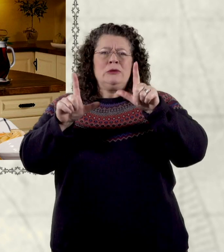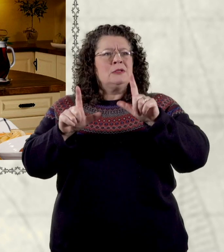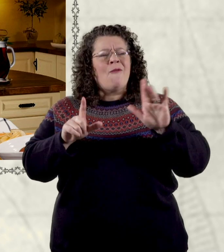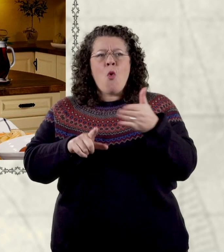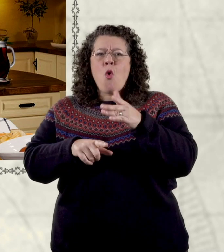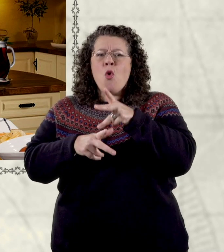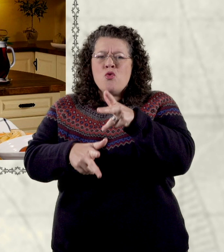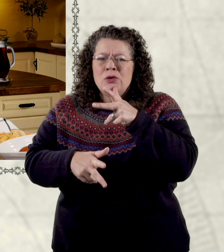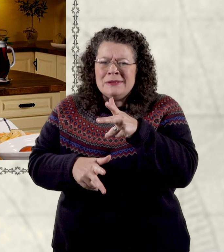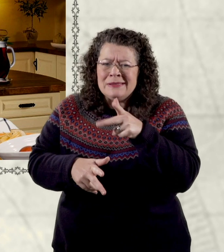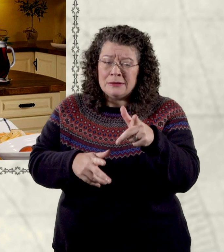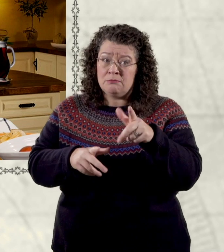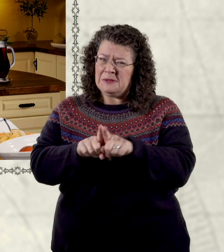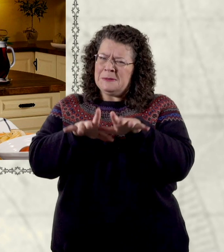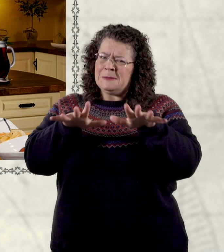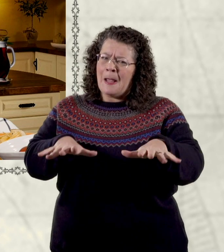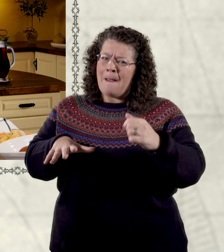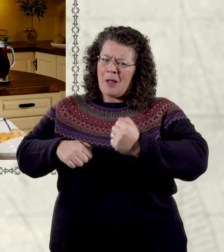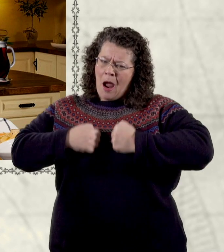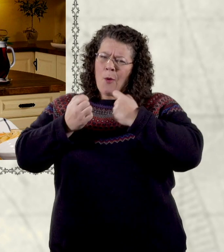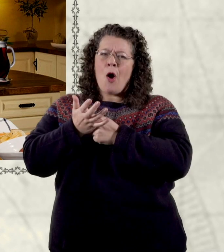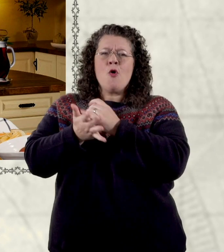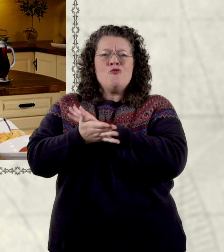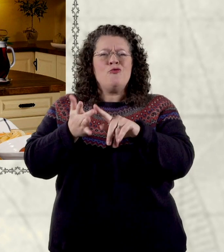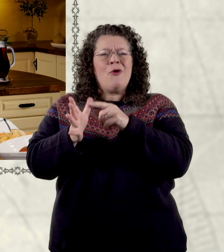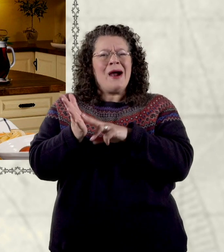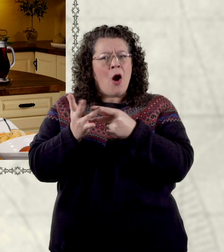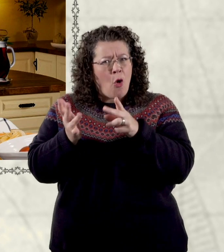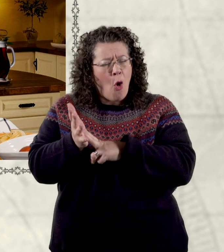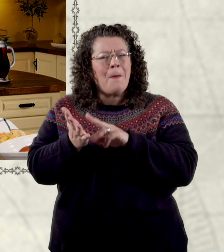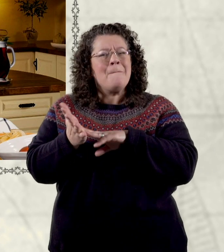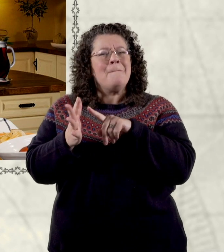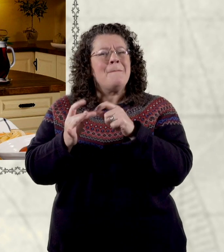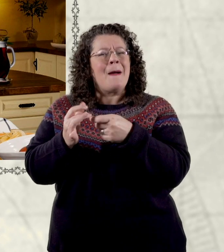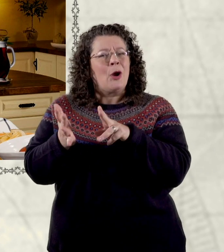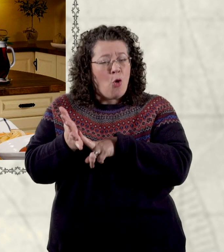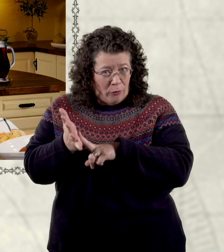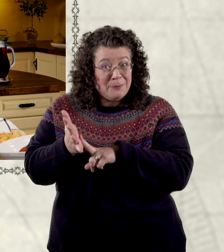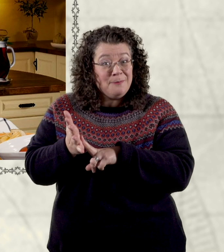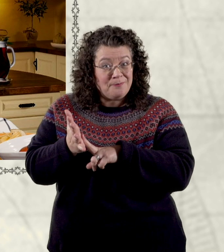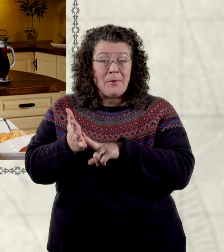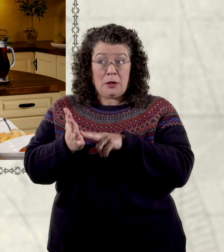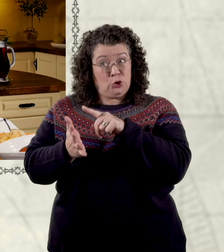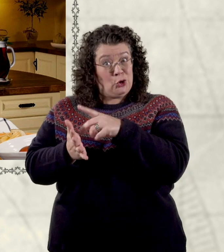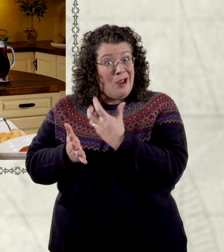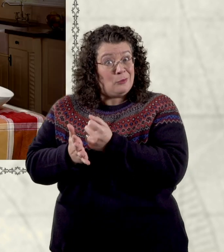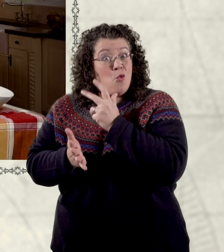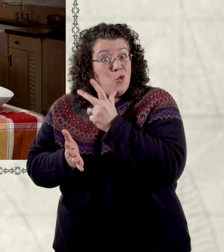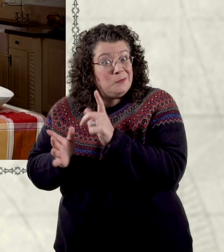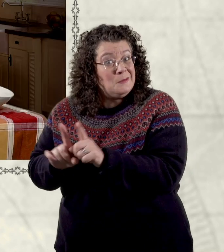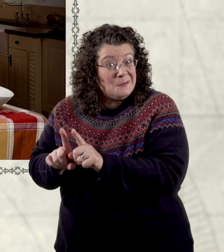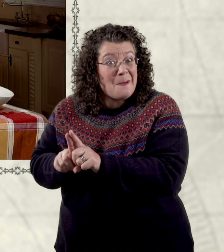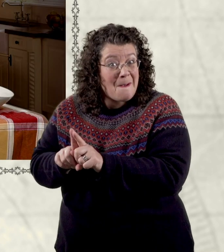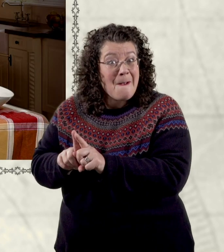i gyd. Ac mae hi wedi cael ei chymharu a Rhiannon o'r Mabinogi, oedd hefyd â cheffyl. A